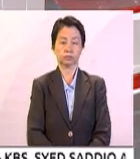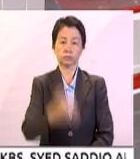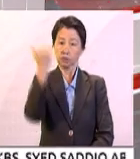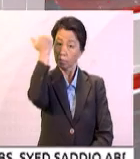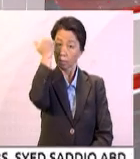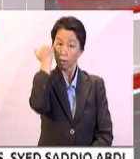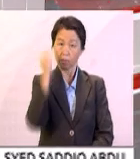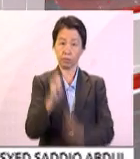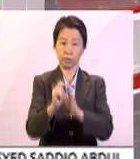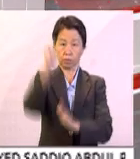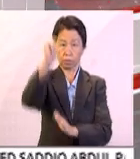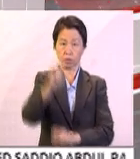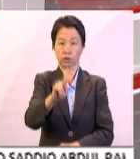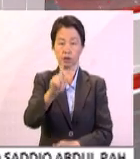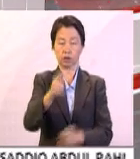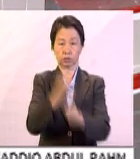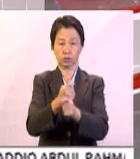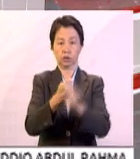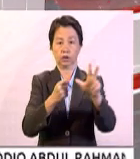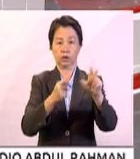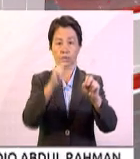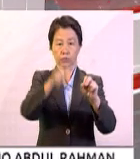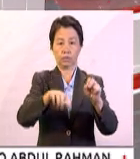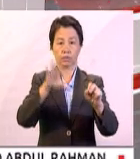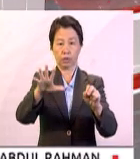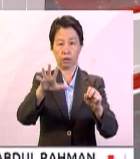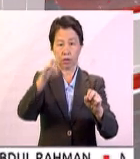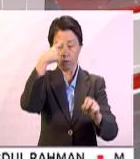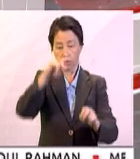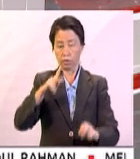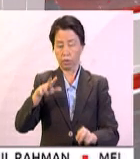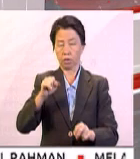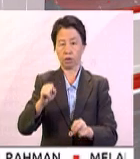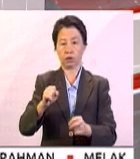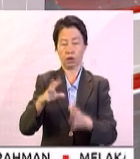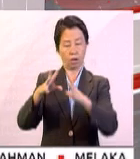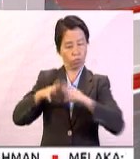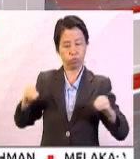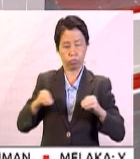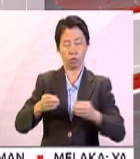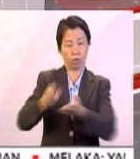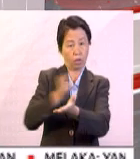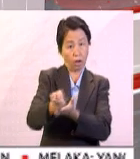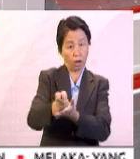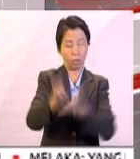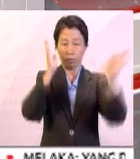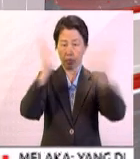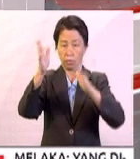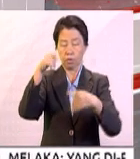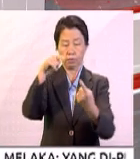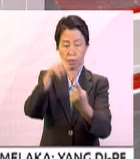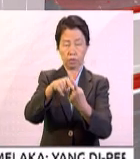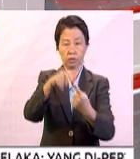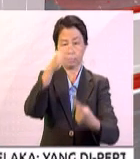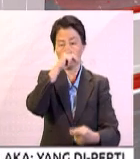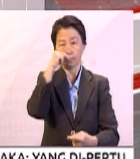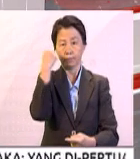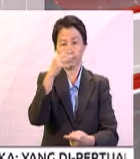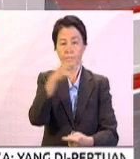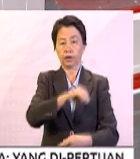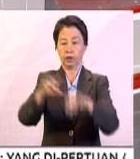Mahkamah Tinggi Kuala Lumpur menetapkan 30 Mei untuk sebutan semula kes pelucutan hak oleh Kerajaan Malaysia terhadap Datuk Seri Najib Tun Razak